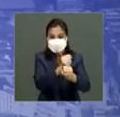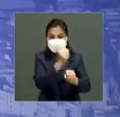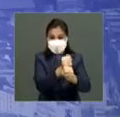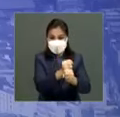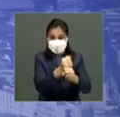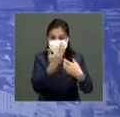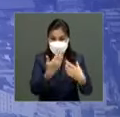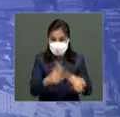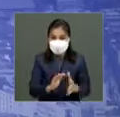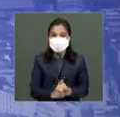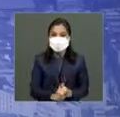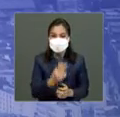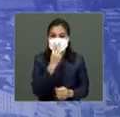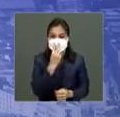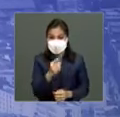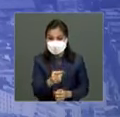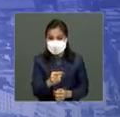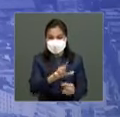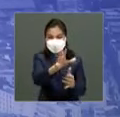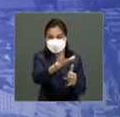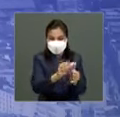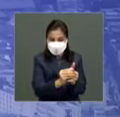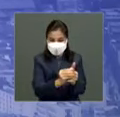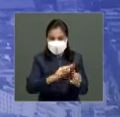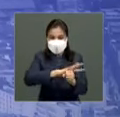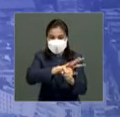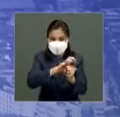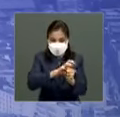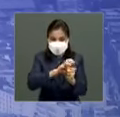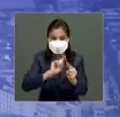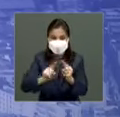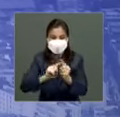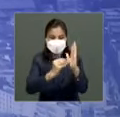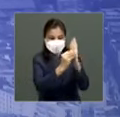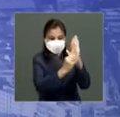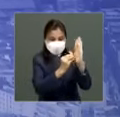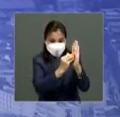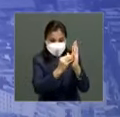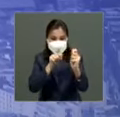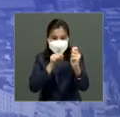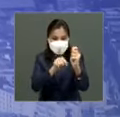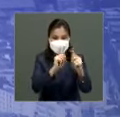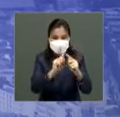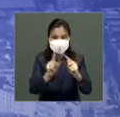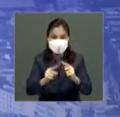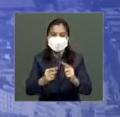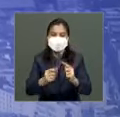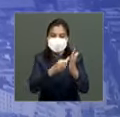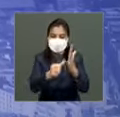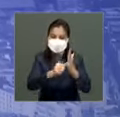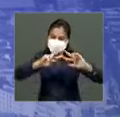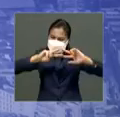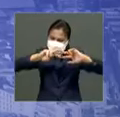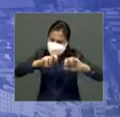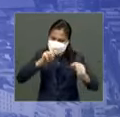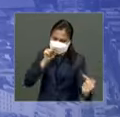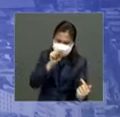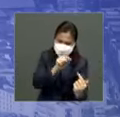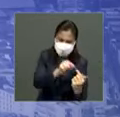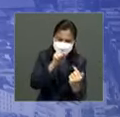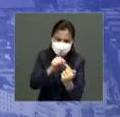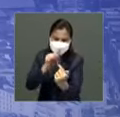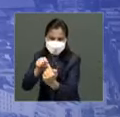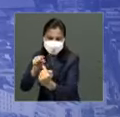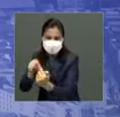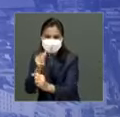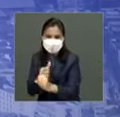เห็นจำนวนของสถานการณ์การติดเชื้อในแต่ละเขตเพื่อให้การแก้ไขปัญหาลงไปในรายพื้นที่ได้ชัดเจนมากยิ่งขึ้นเข้าไป